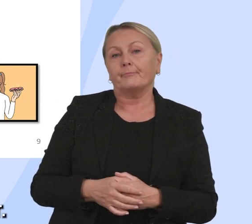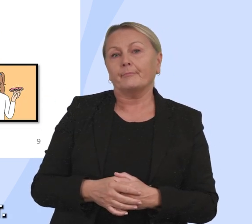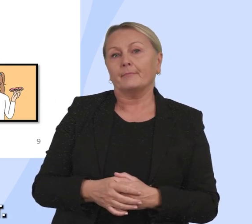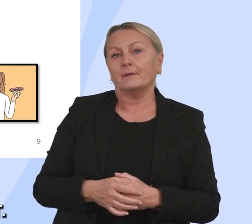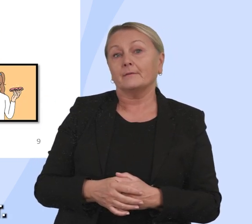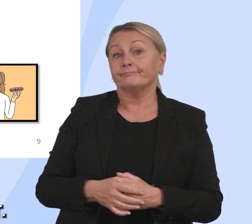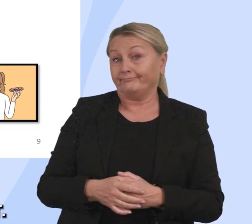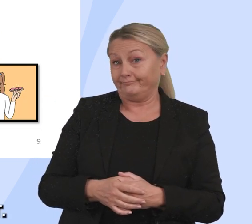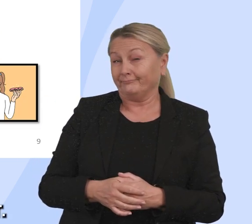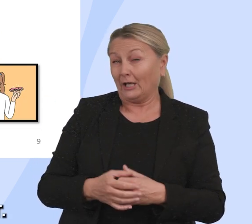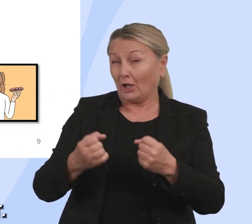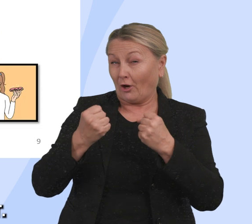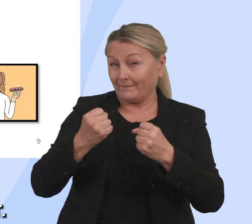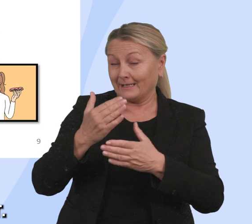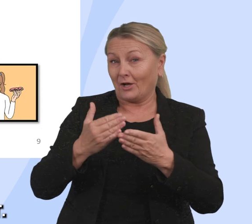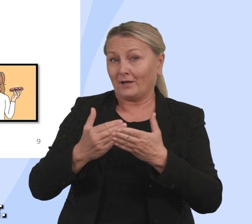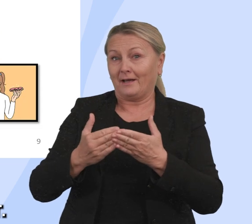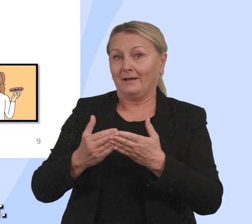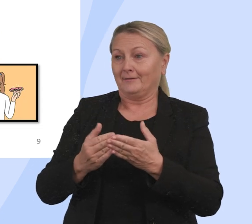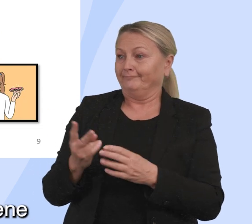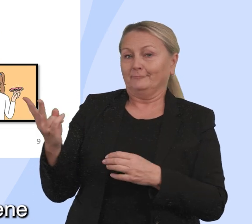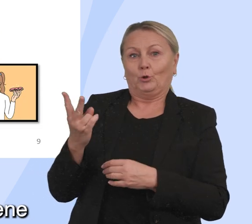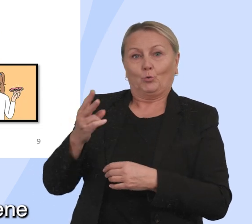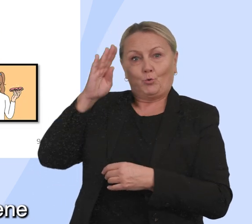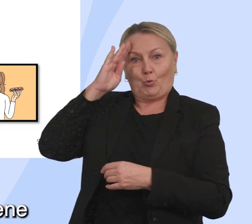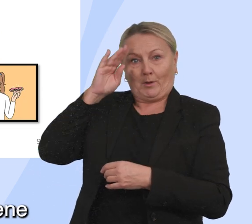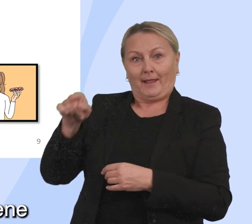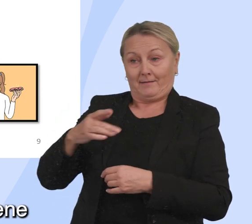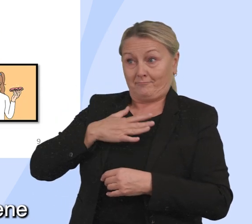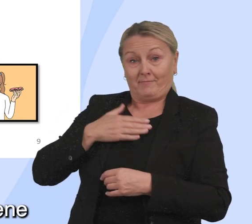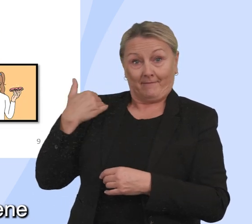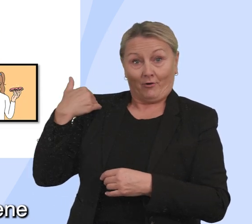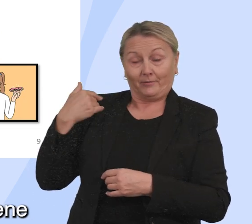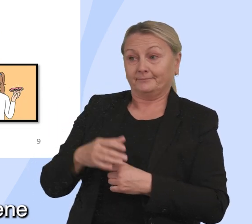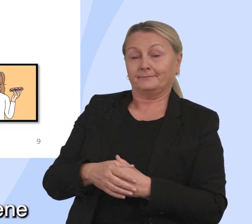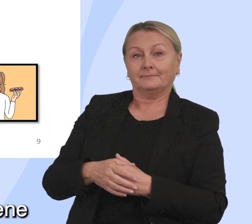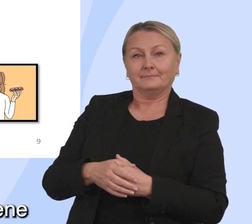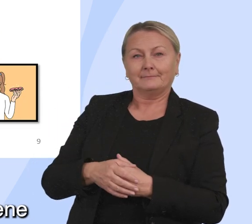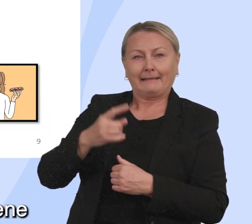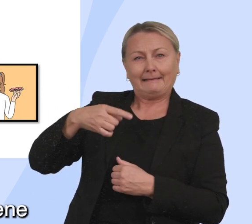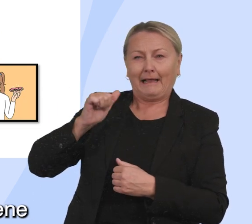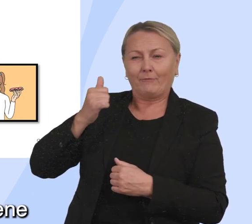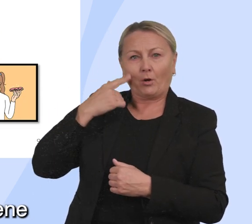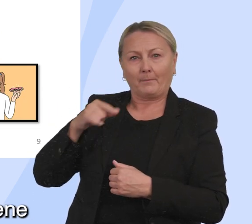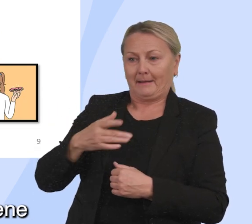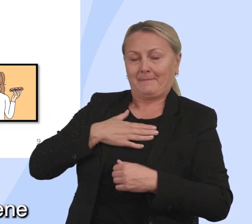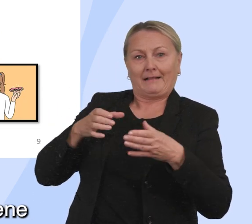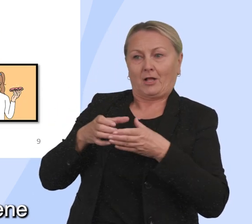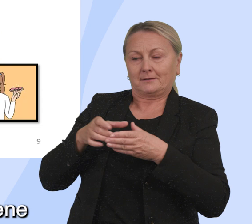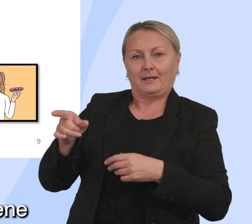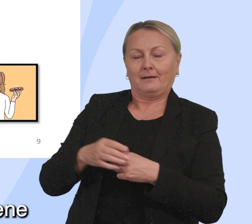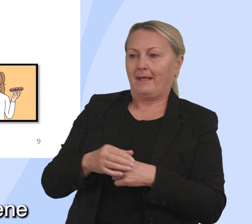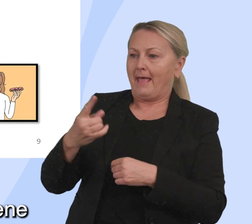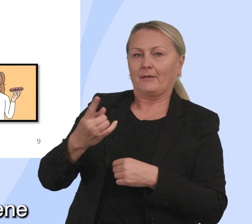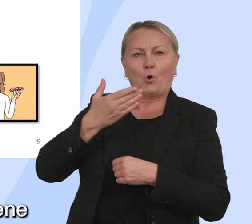med to unge mænd, unge herrer, på en 10-11 år i min klasse, hvor den ene var fint